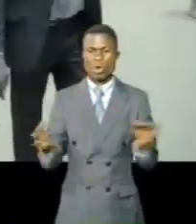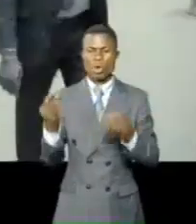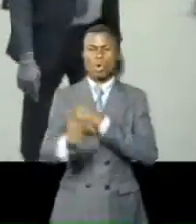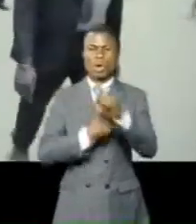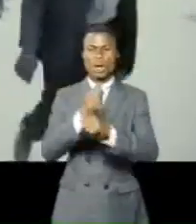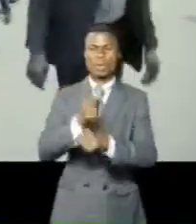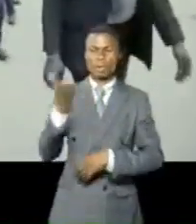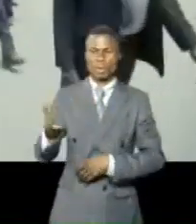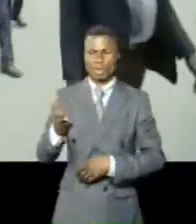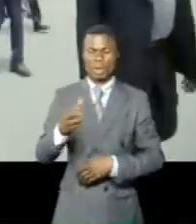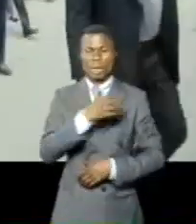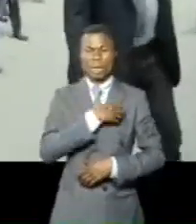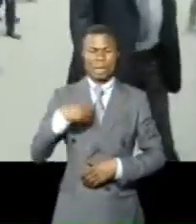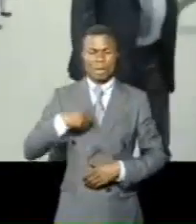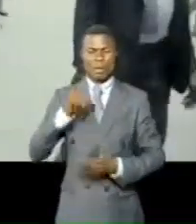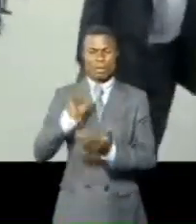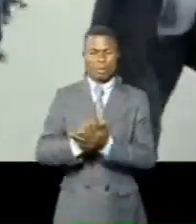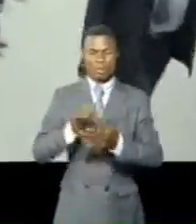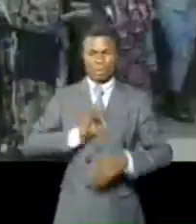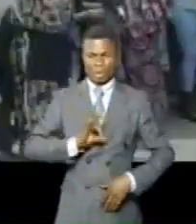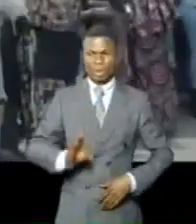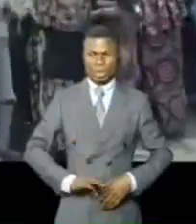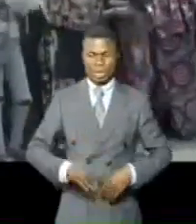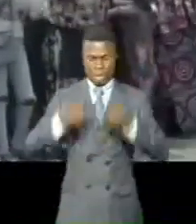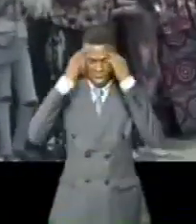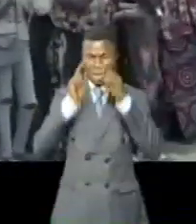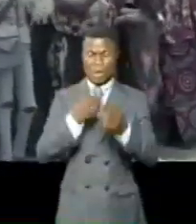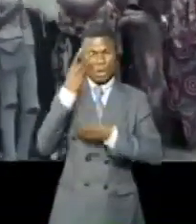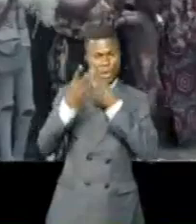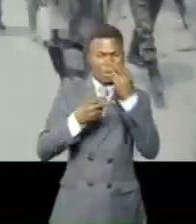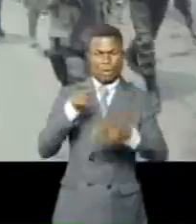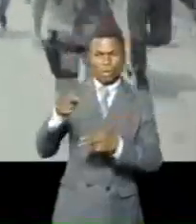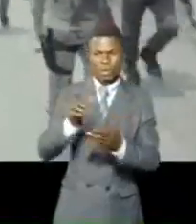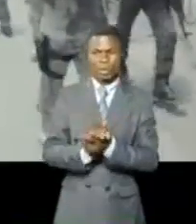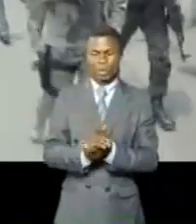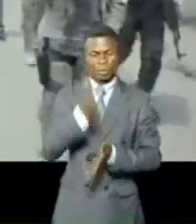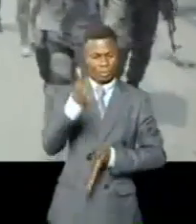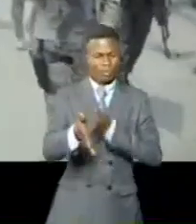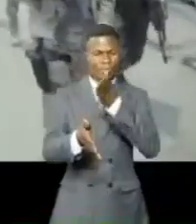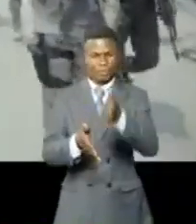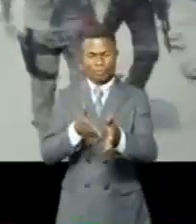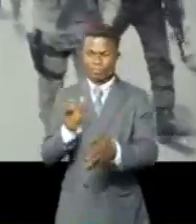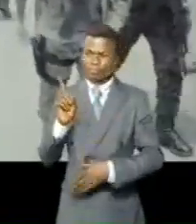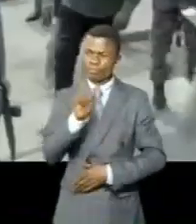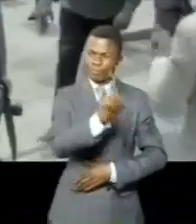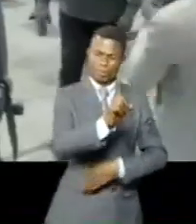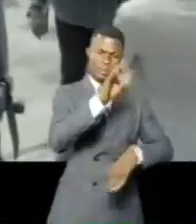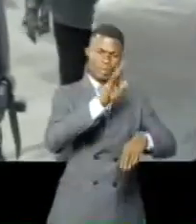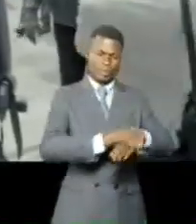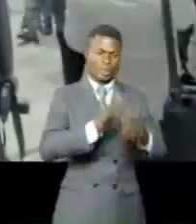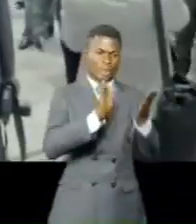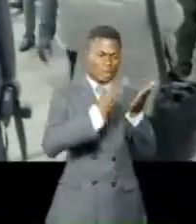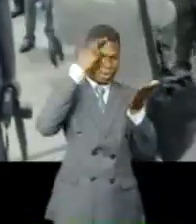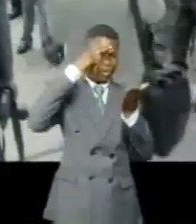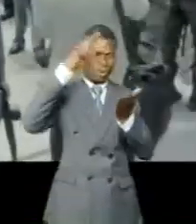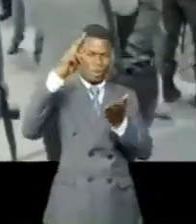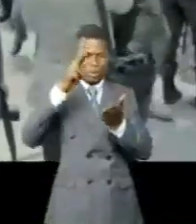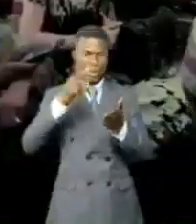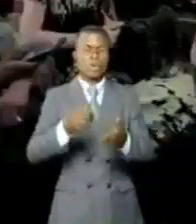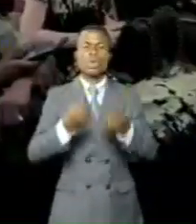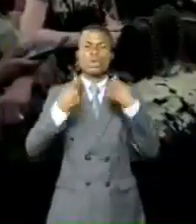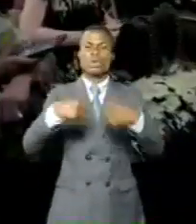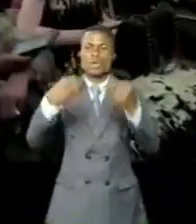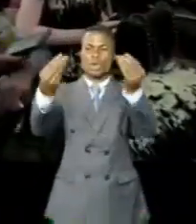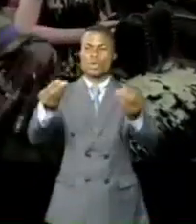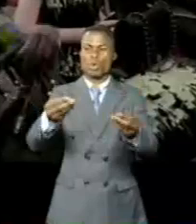manifestation. Denise Nyakeru Tshisekedi s'est résolue d'y faire un tour. C'est par une marche à pied qu'elle a atteint cet institut qui met sur les marchés chaque